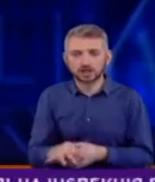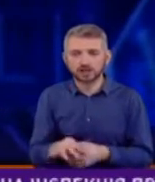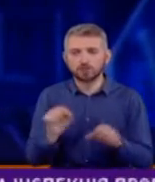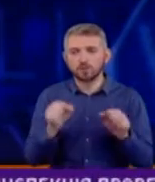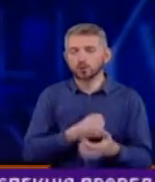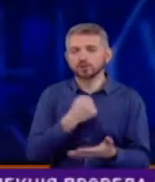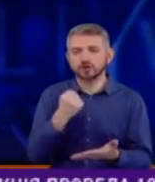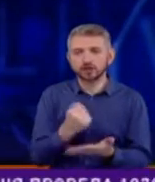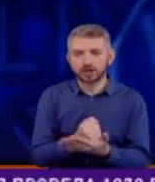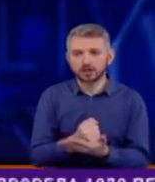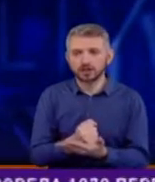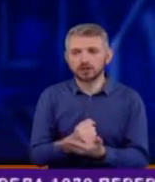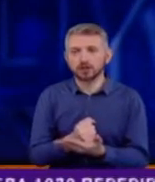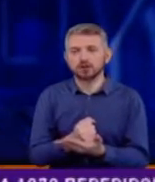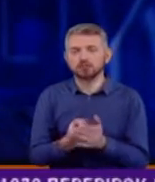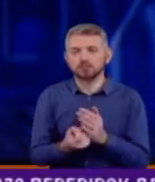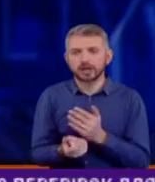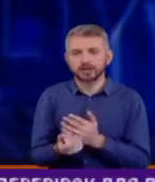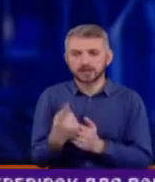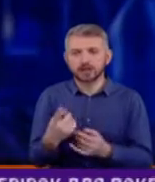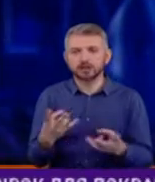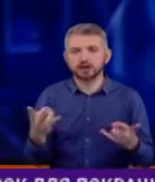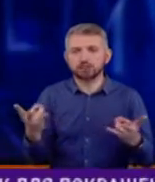могу утверждать, назрела